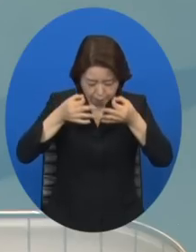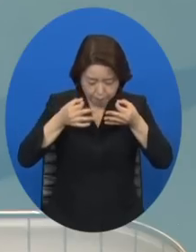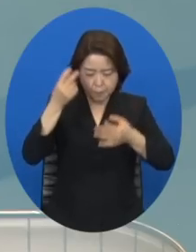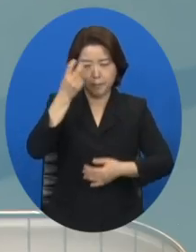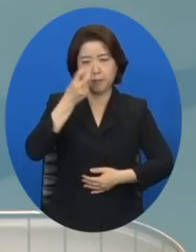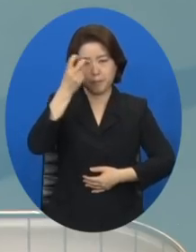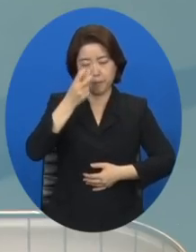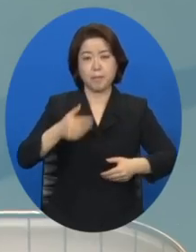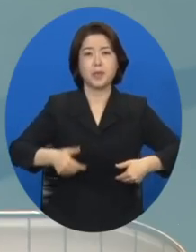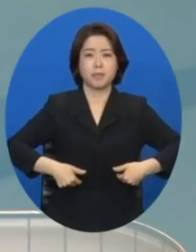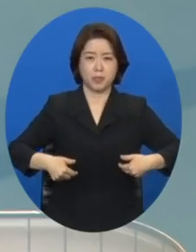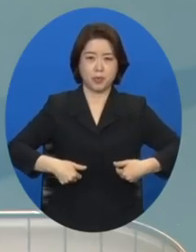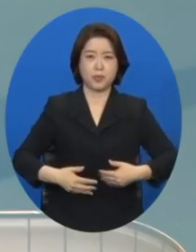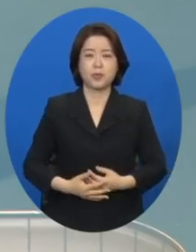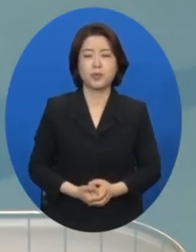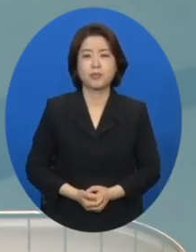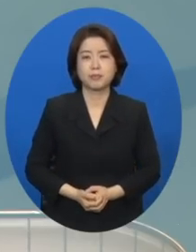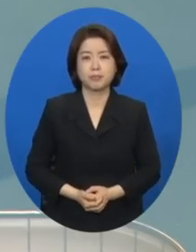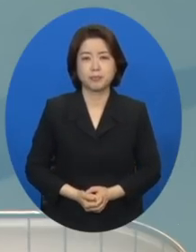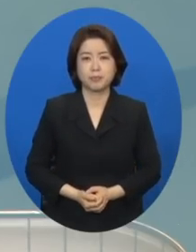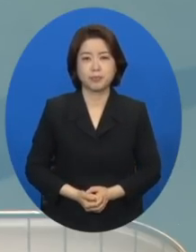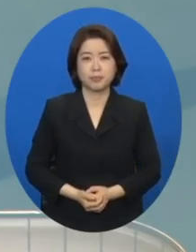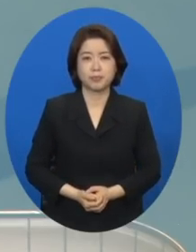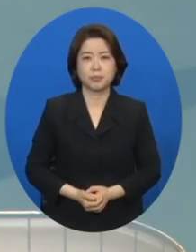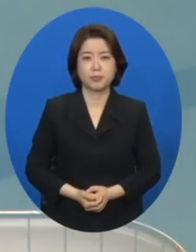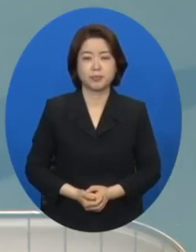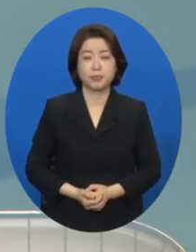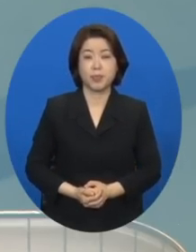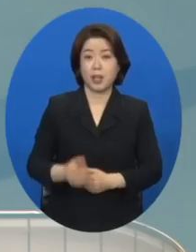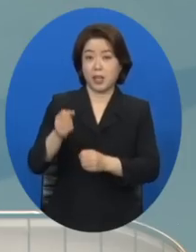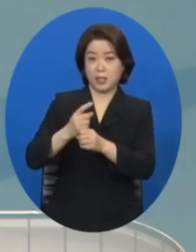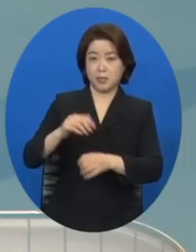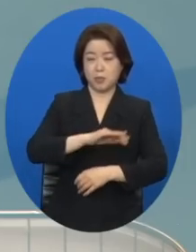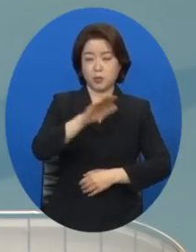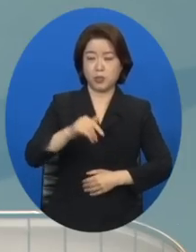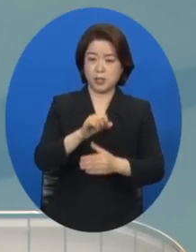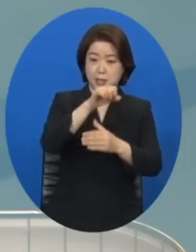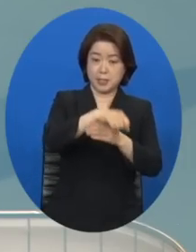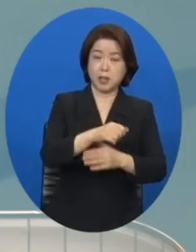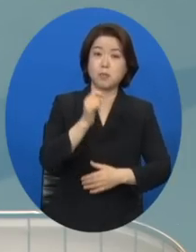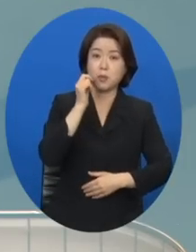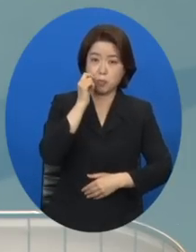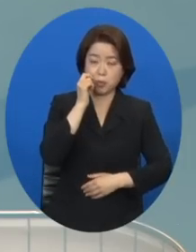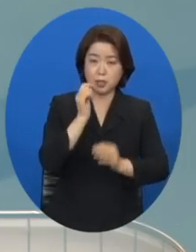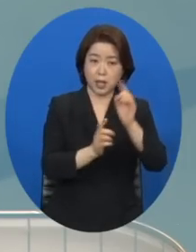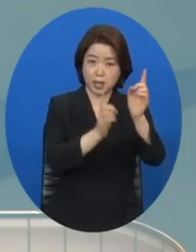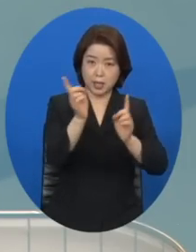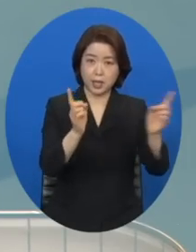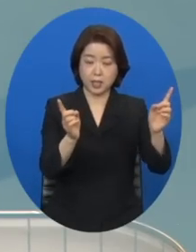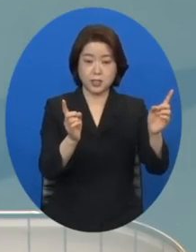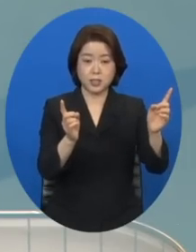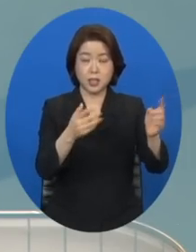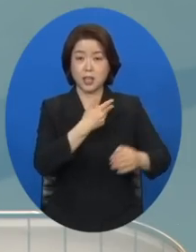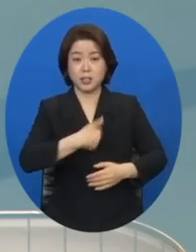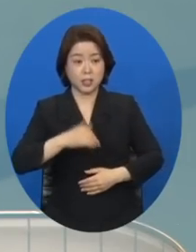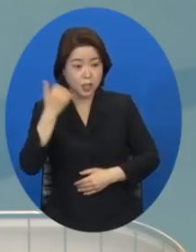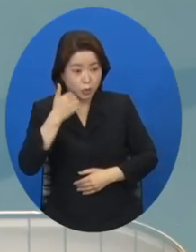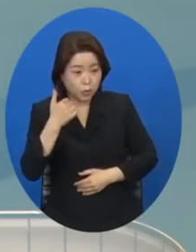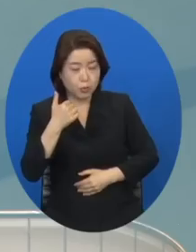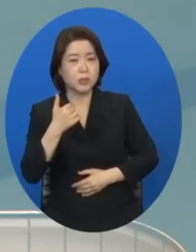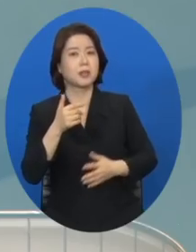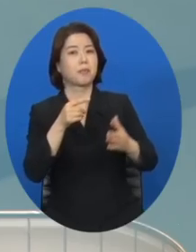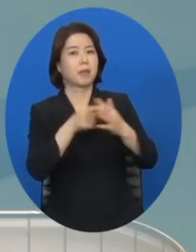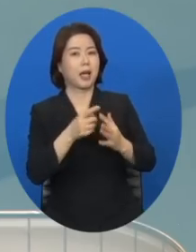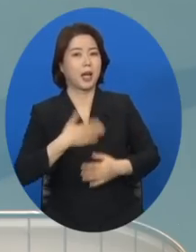보라고 말씀하신 것이죠 이미 우리는 열매 맺지 못한 가지가이 제자들 중에 누구였는지 알고